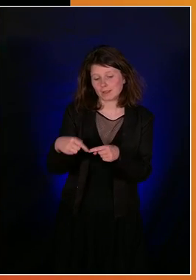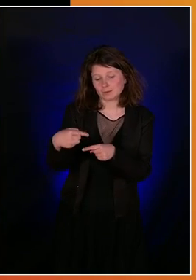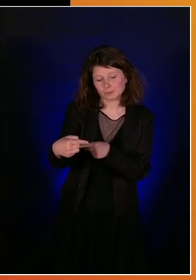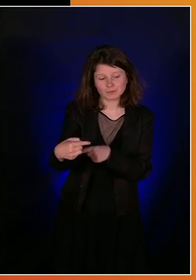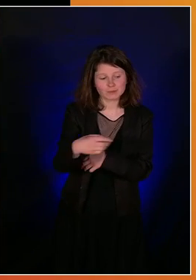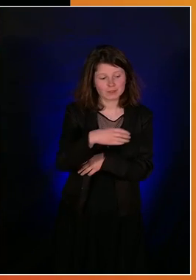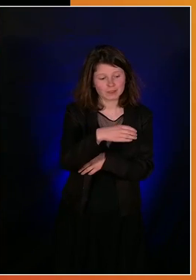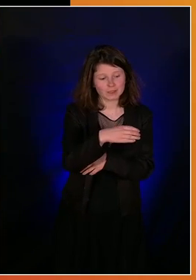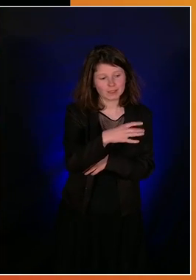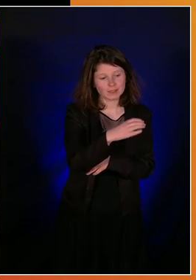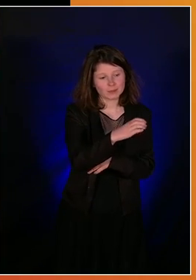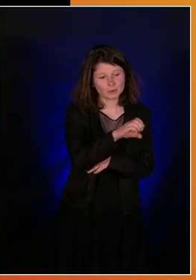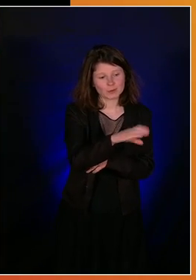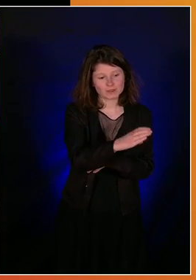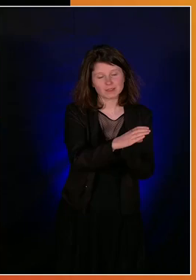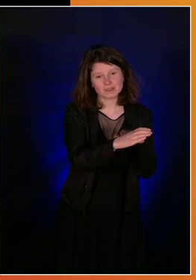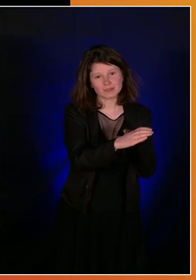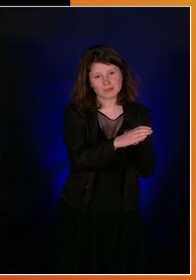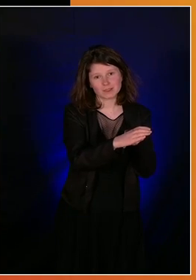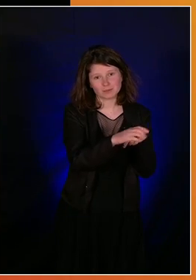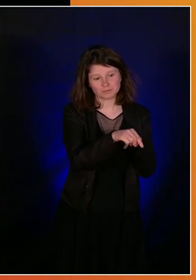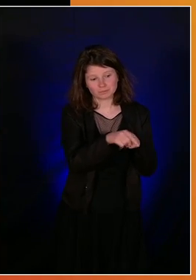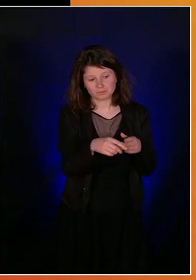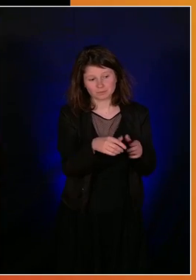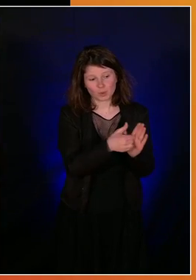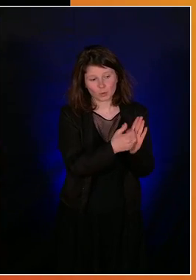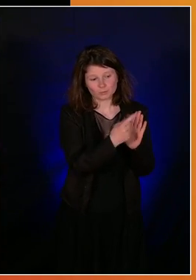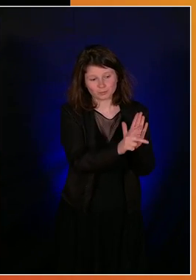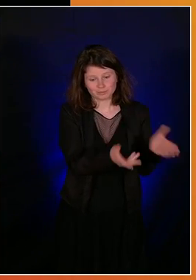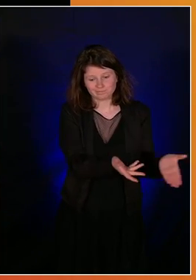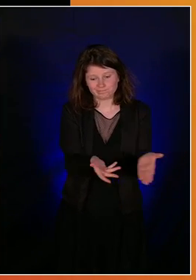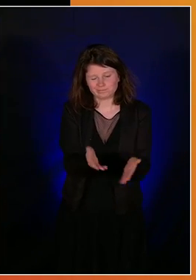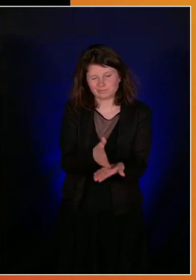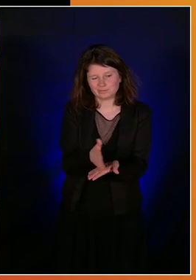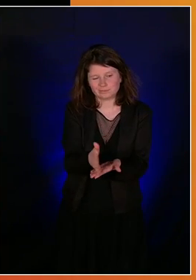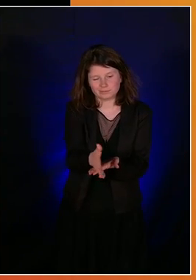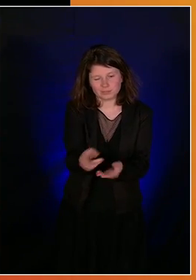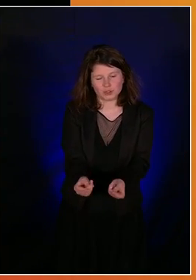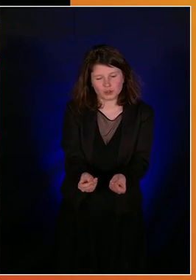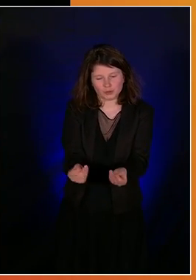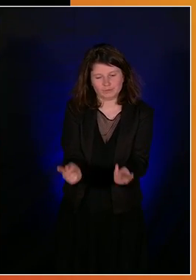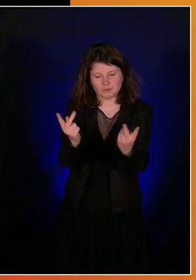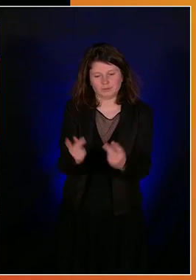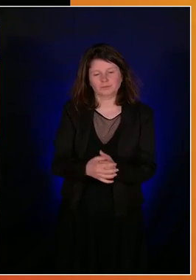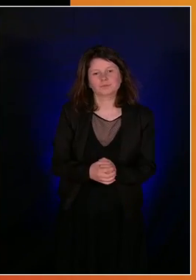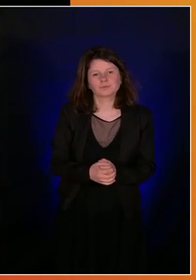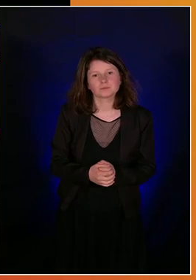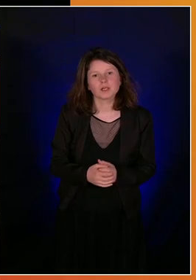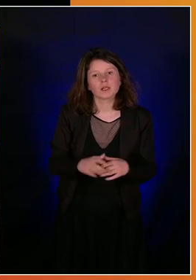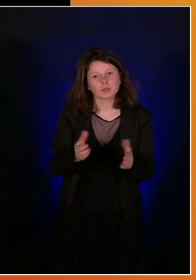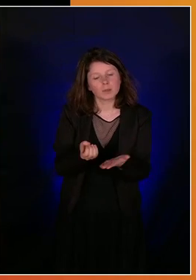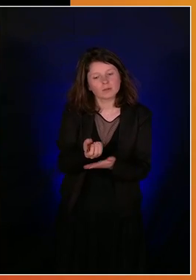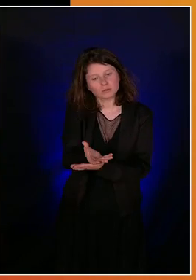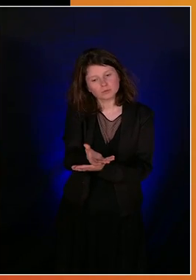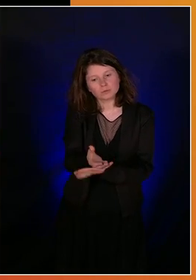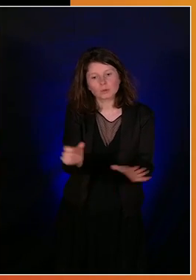élu puisque son rôle premier sera bien de le faire vivre donc voilà euh je vous annonce simplement que à 18h30